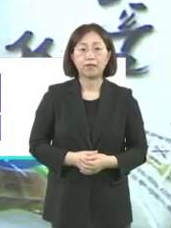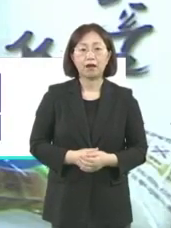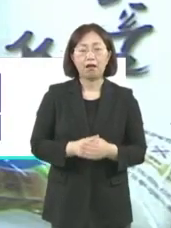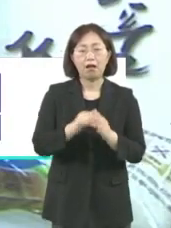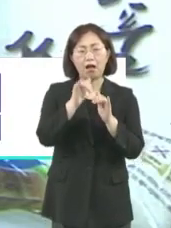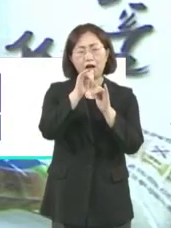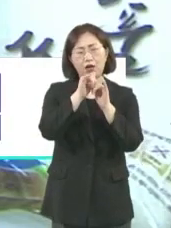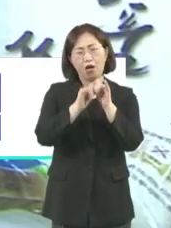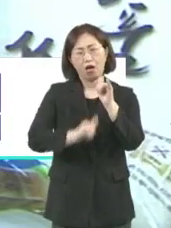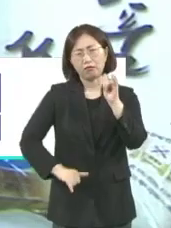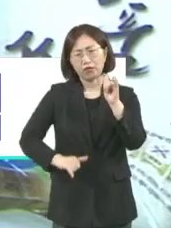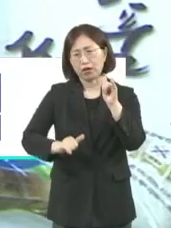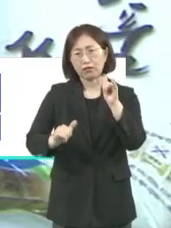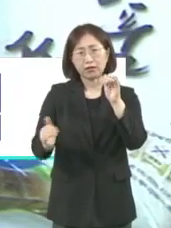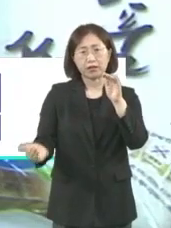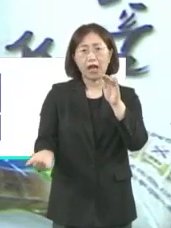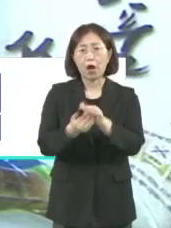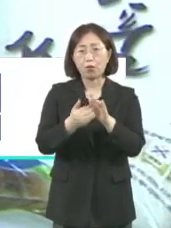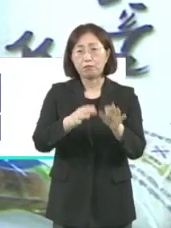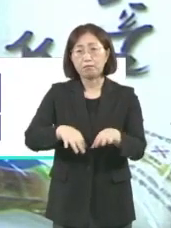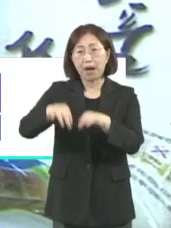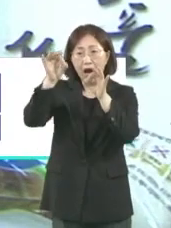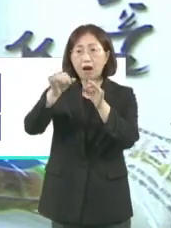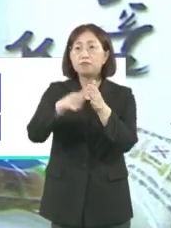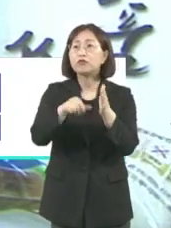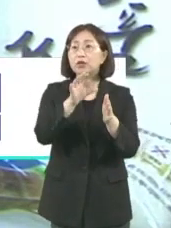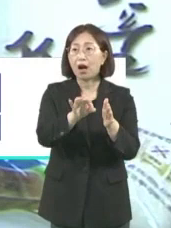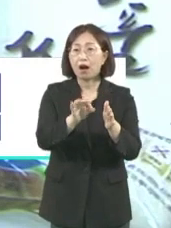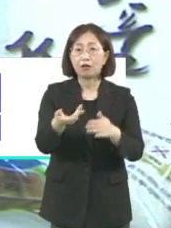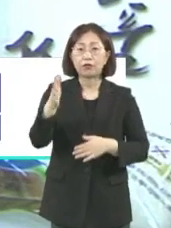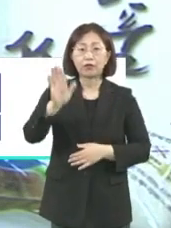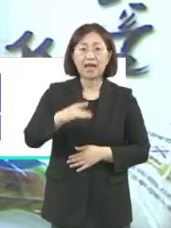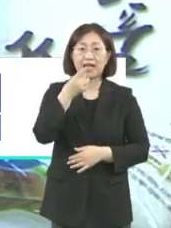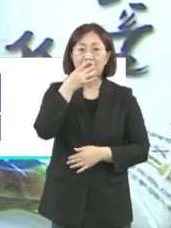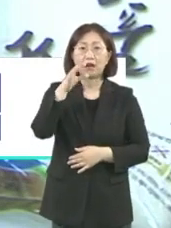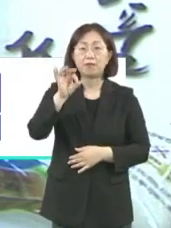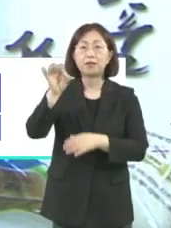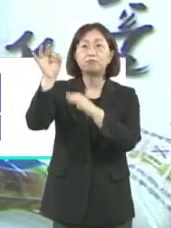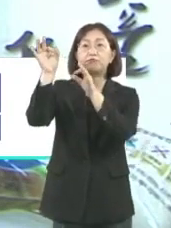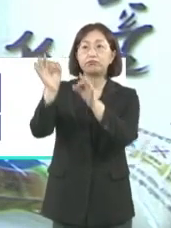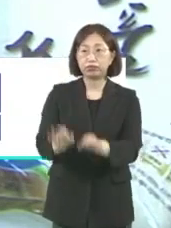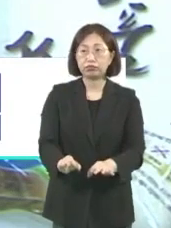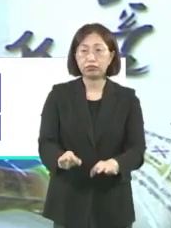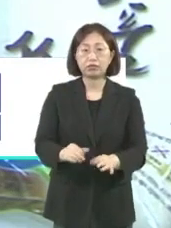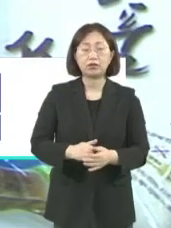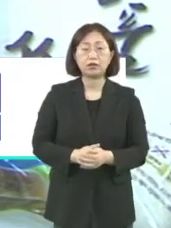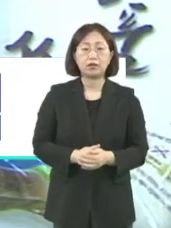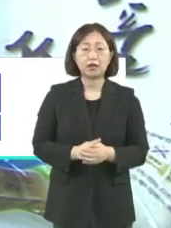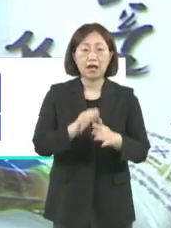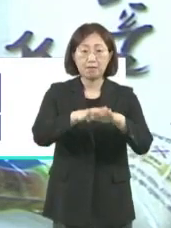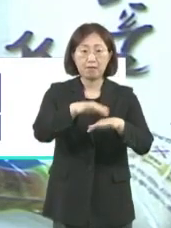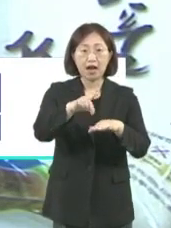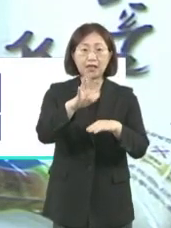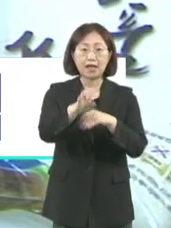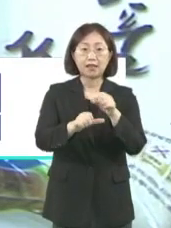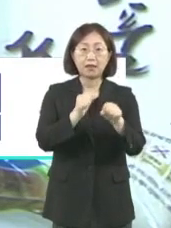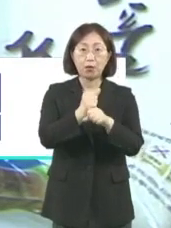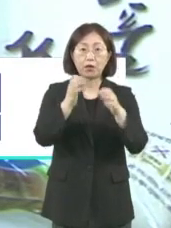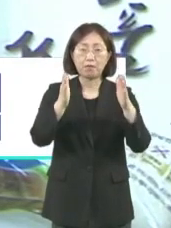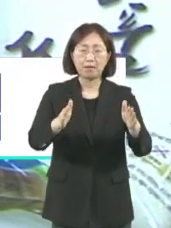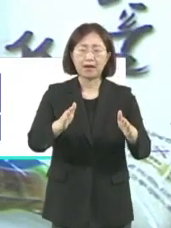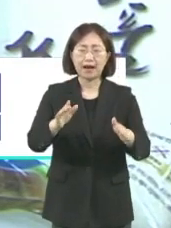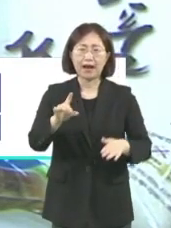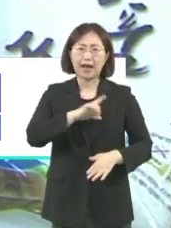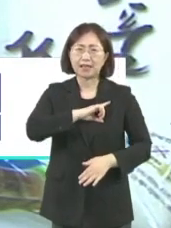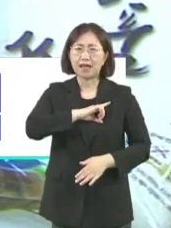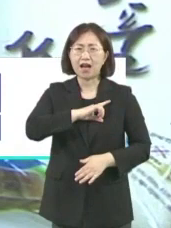역대급으로 오른 물가와 반대로 쌀값은 역주행하고 있습니다. 산지에선 쌀값이 45년 만에 역대